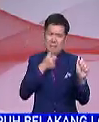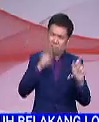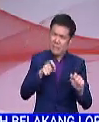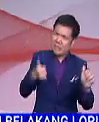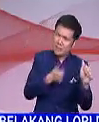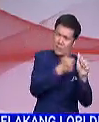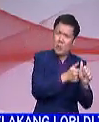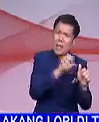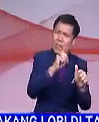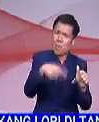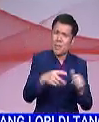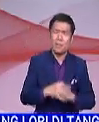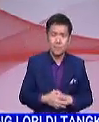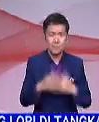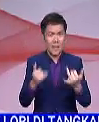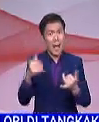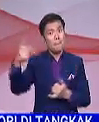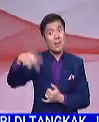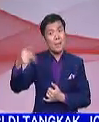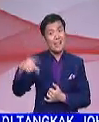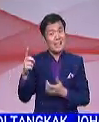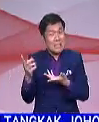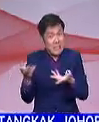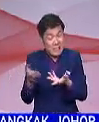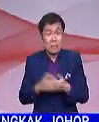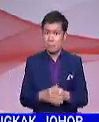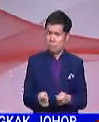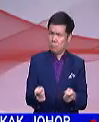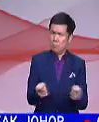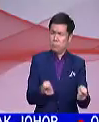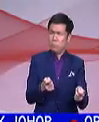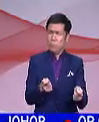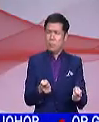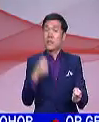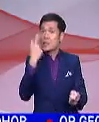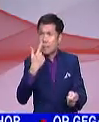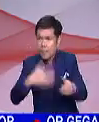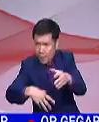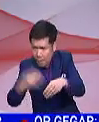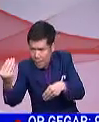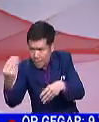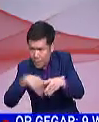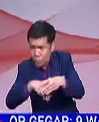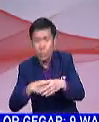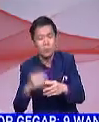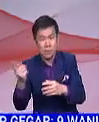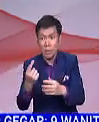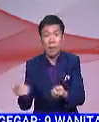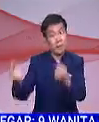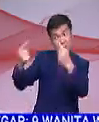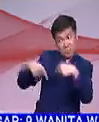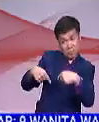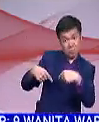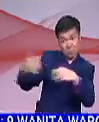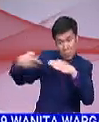yang kawasan yang PKPD ini, kita akan mengawal ketat keluar masuklah daripada orang luar dan orang